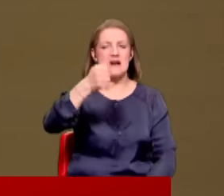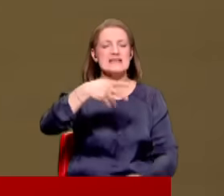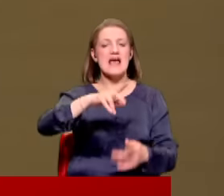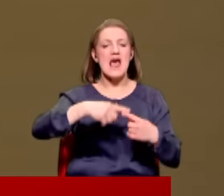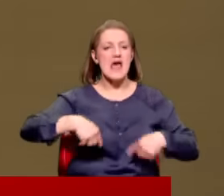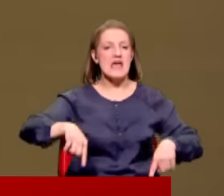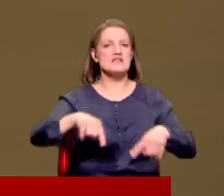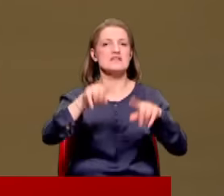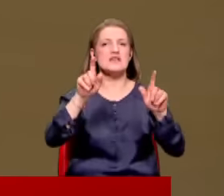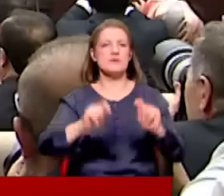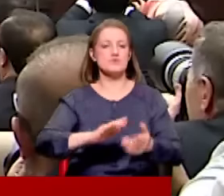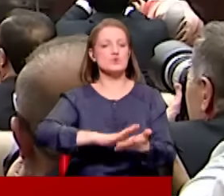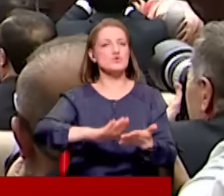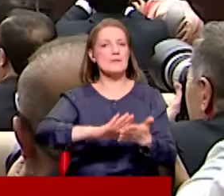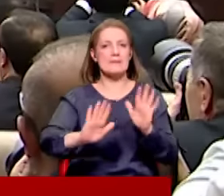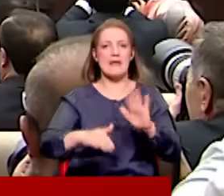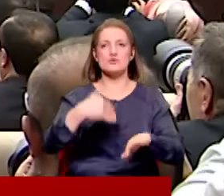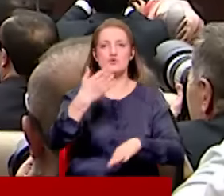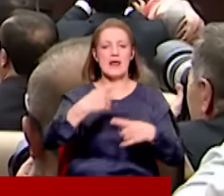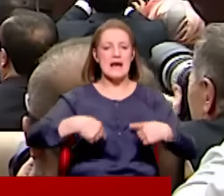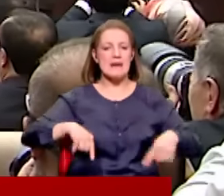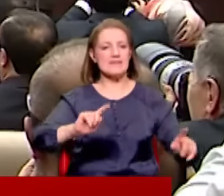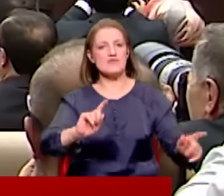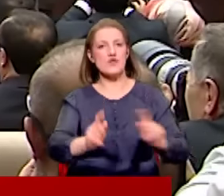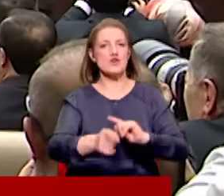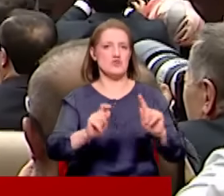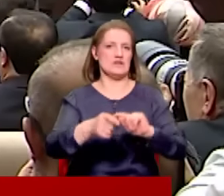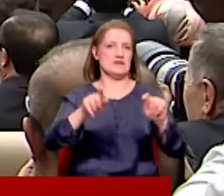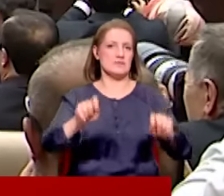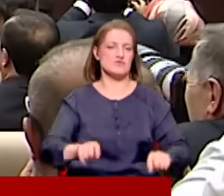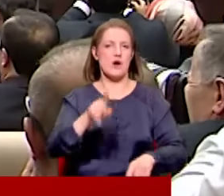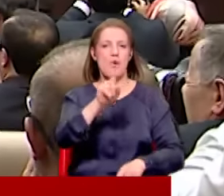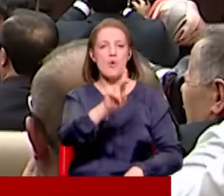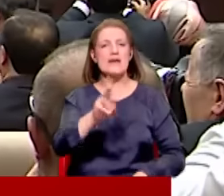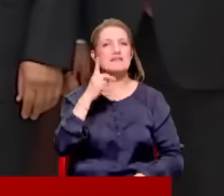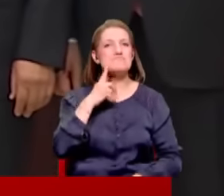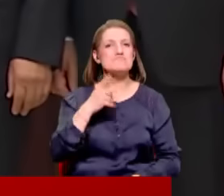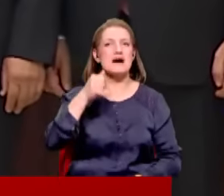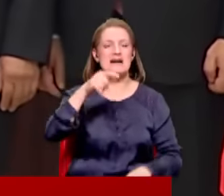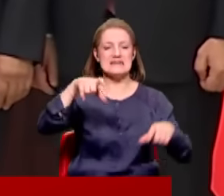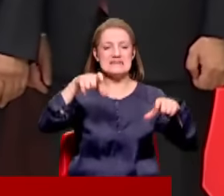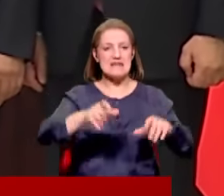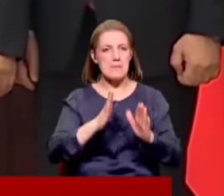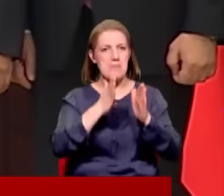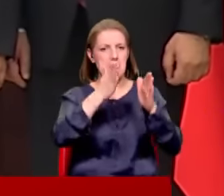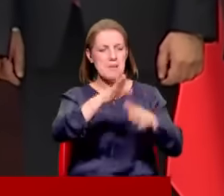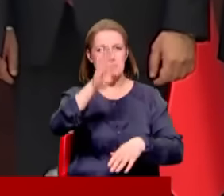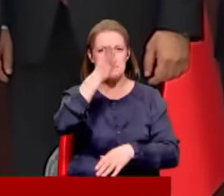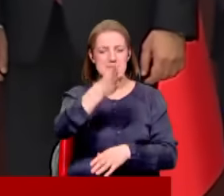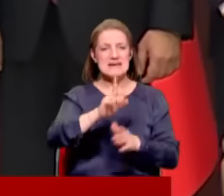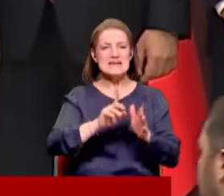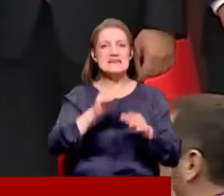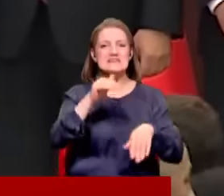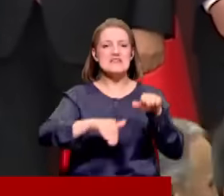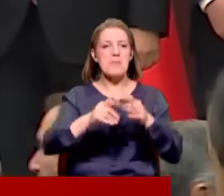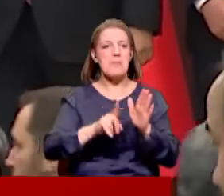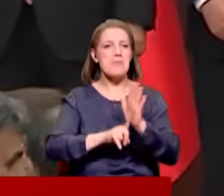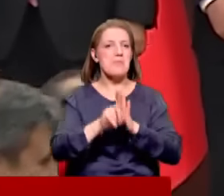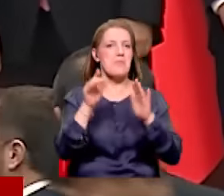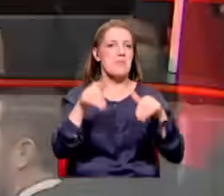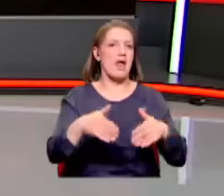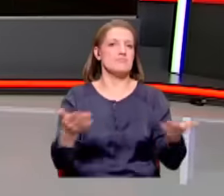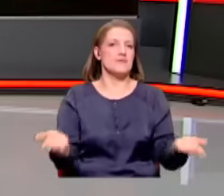heyetinde yapacağı revizyondan sonra kabinede de değişikliğe gideceği. 17 bakanın sahaya inmesi seçimde başarı getirmedi.